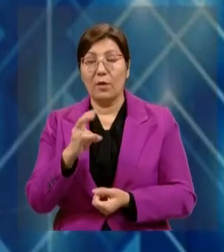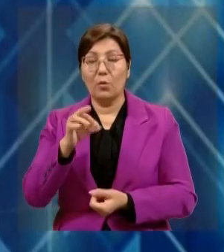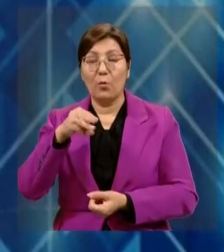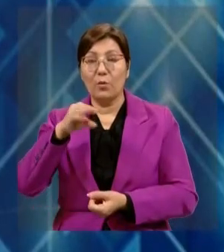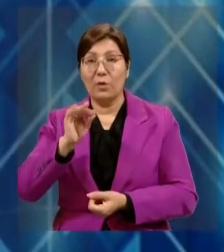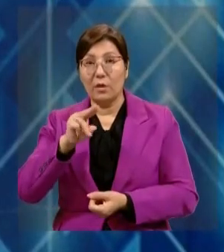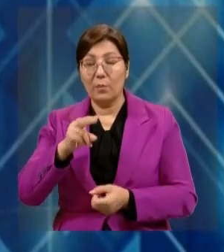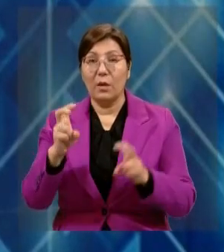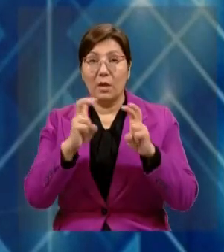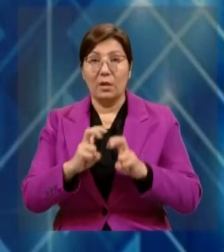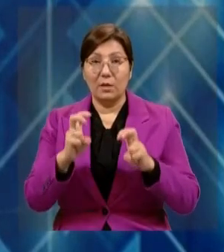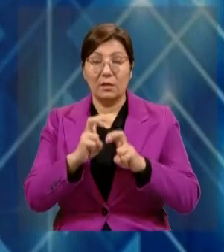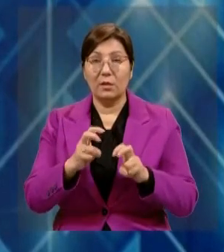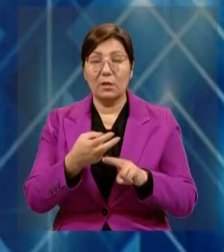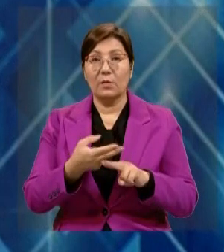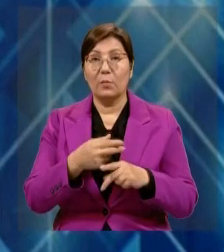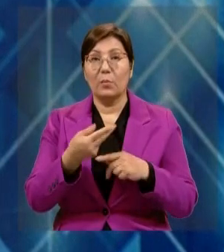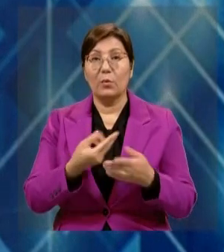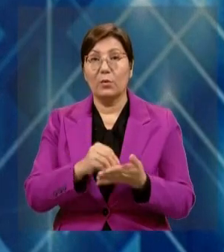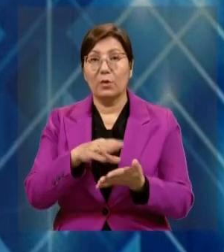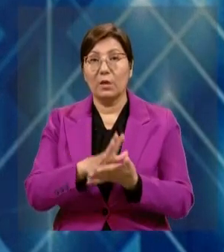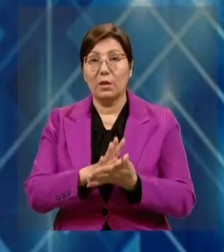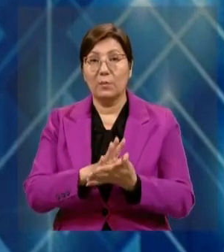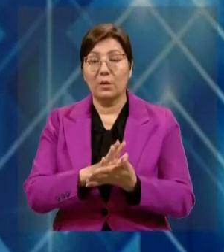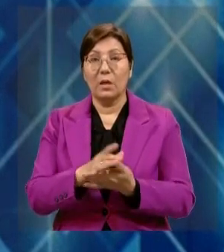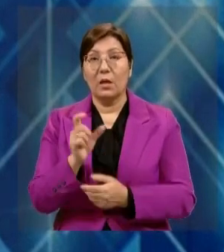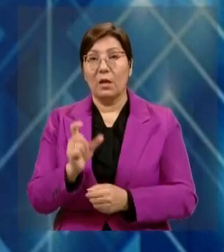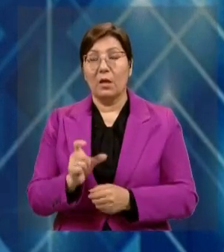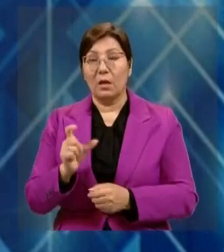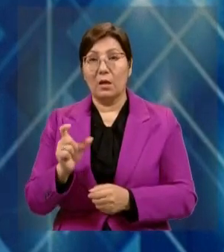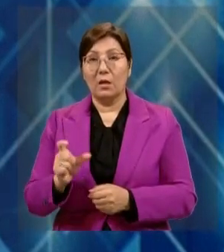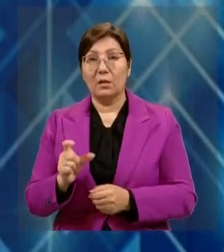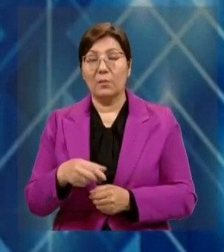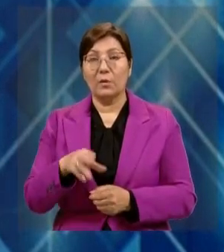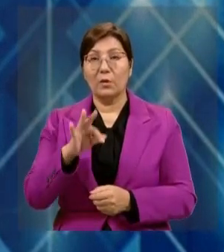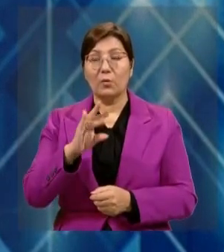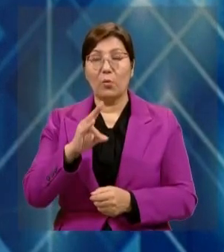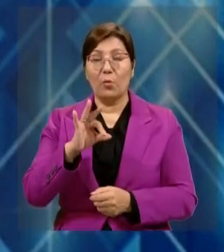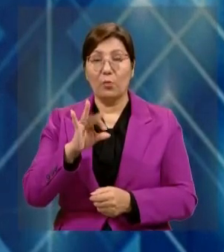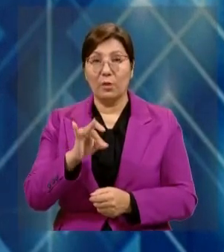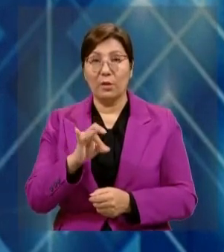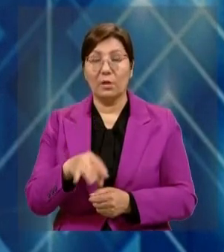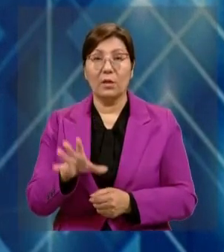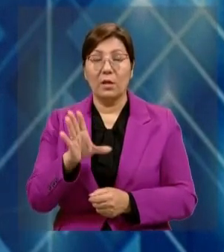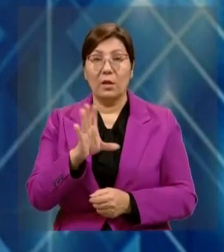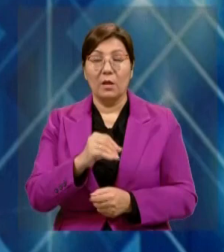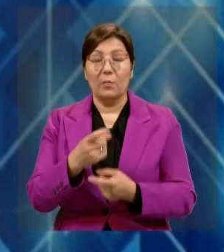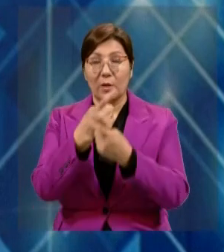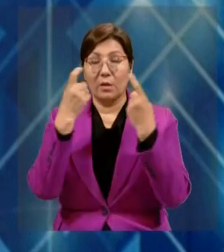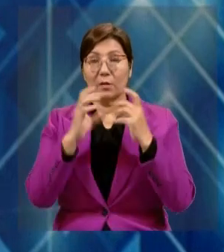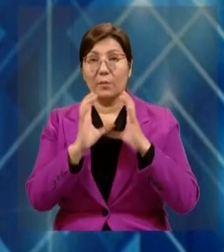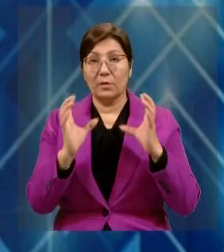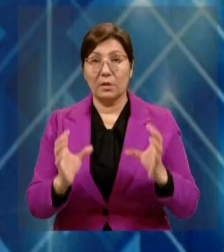Сол фенотипті алғаннан кейін бұл тіркелімде сол адамның, жаңа донордың барлық мағлұматтары сақталып тұрады